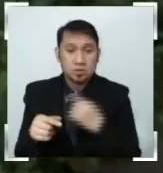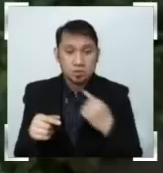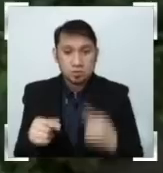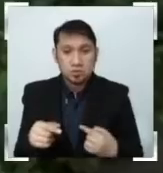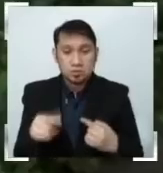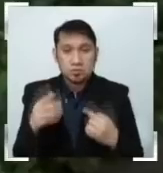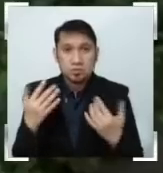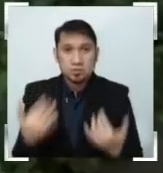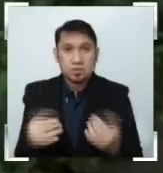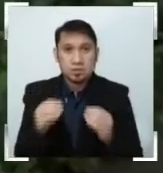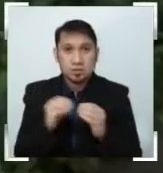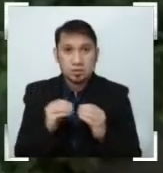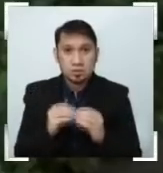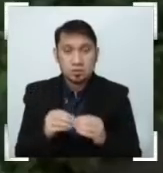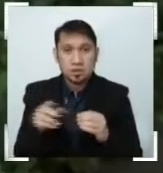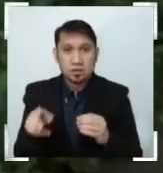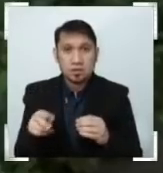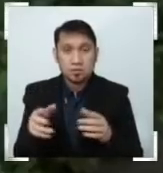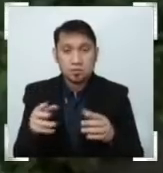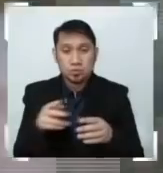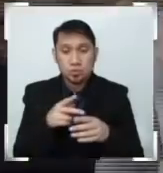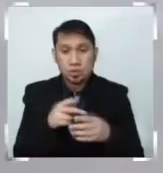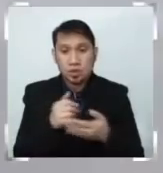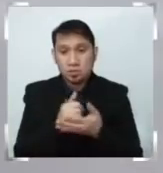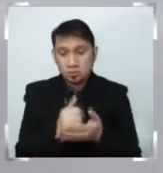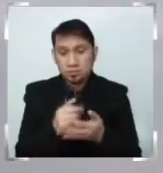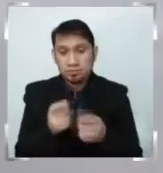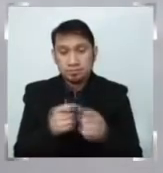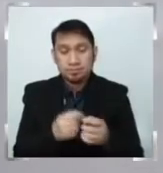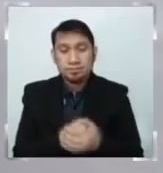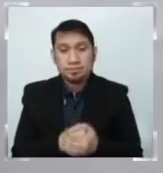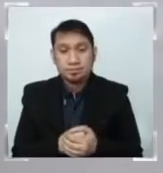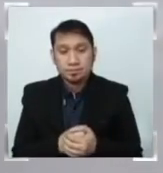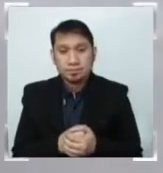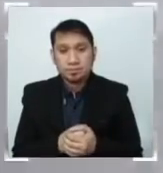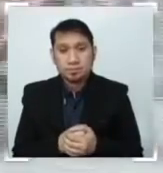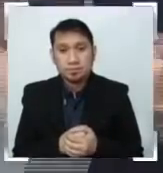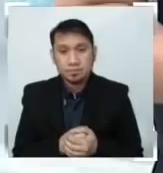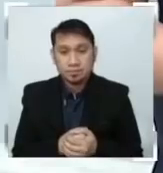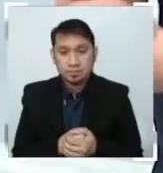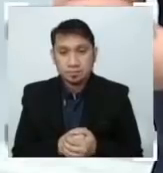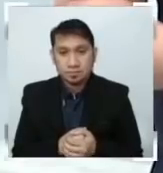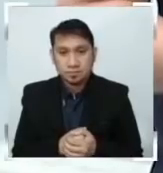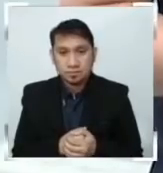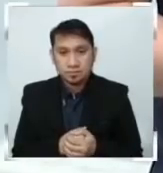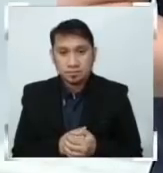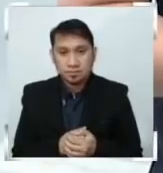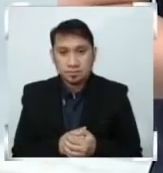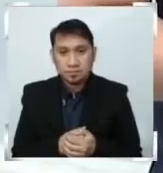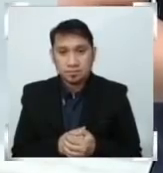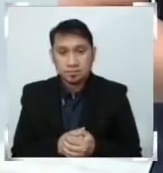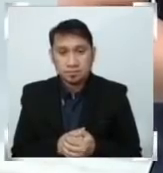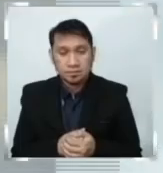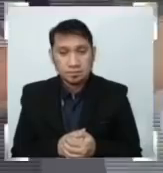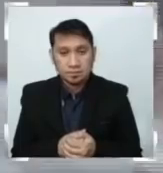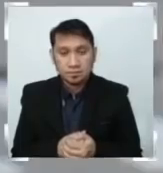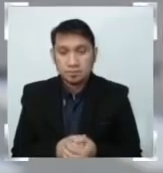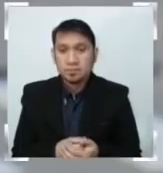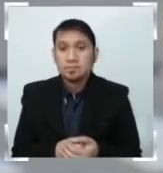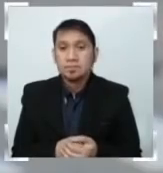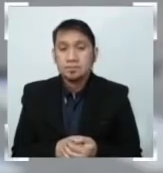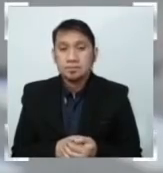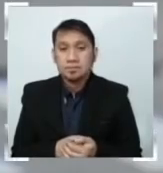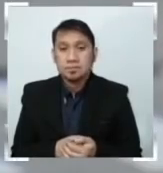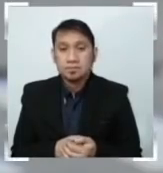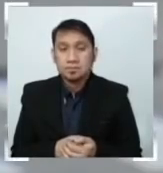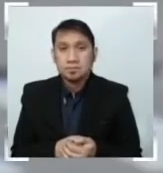bansa. Ako si Mav Gonzalez. Ako si Sanima Refran. Ako si JP Soriano.